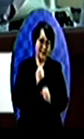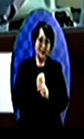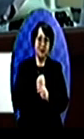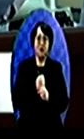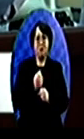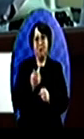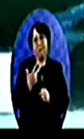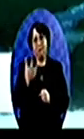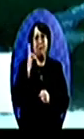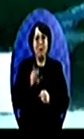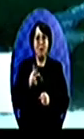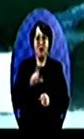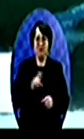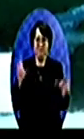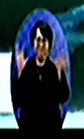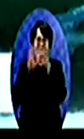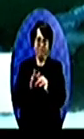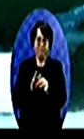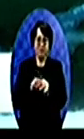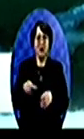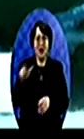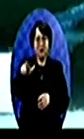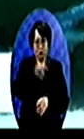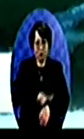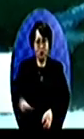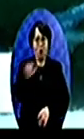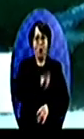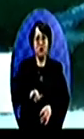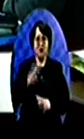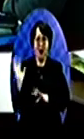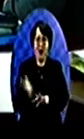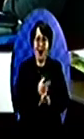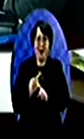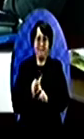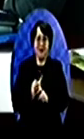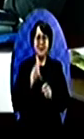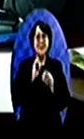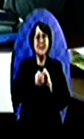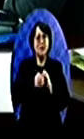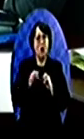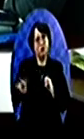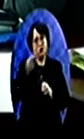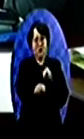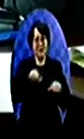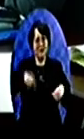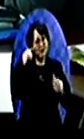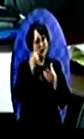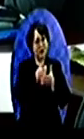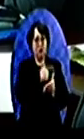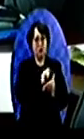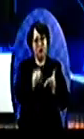Avantis компаниудын тусгай зөвшөөрлийг цуцалж тухайн газар нутгийг улсын тусгай хамгаалтанд авах шаардлага хүсэлтийг орон нутгийнхан тавьж